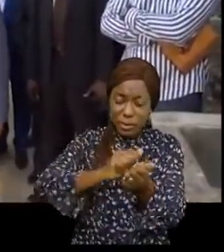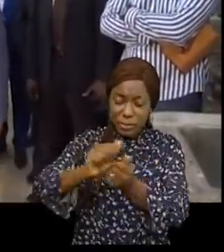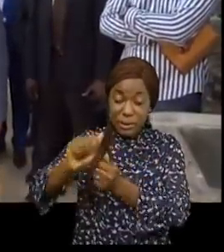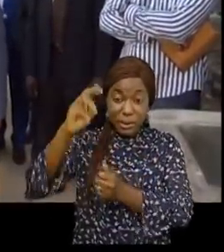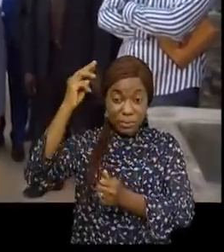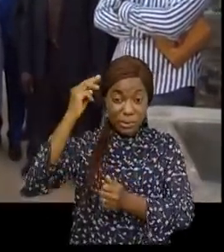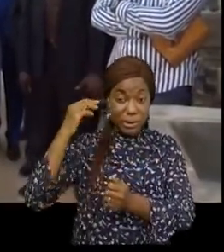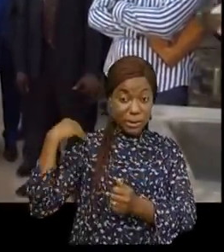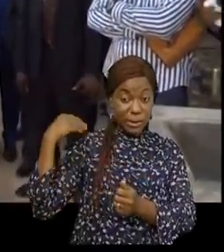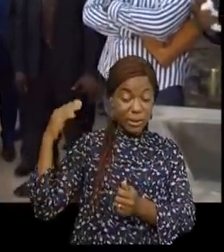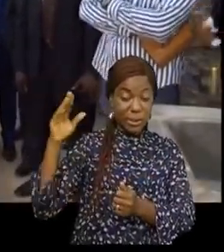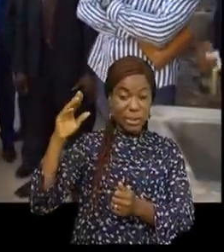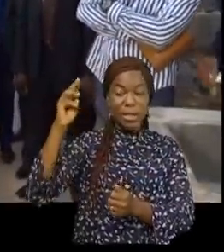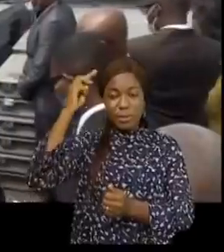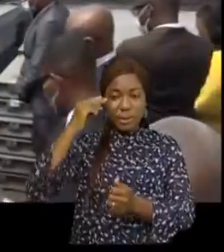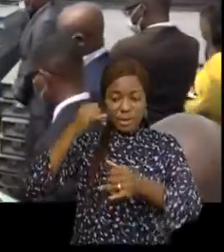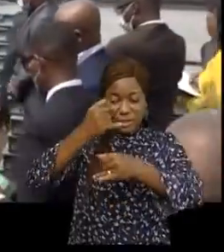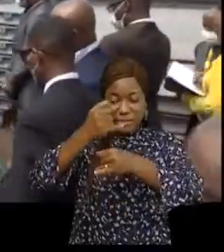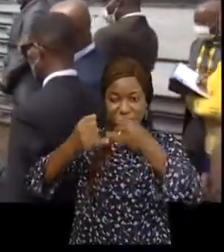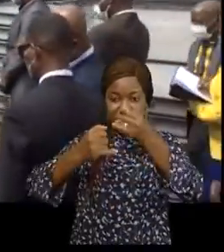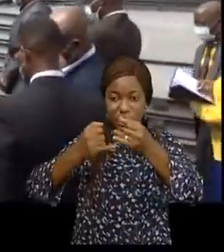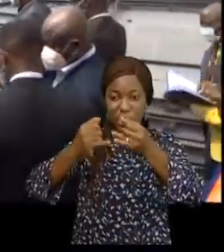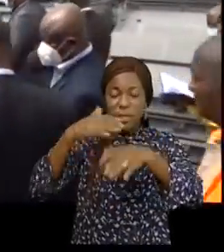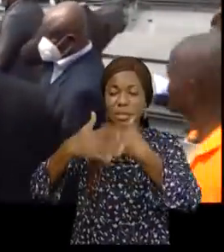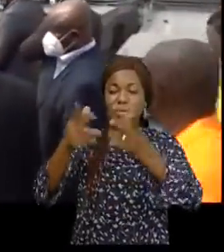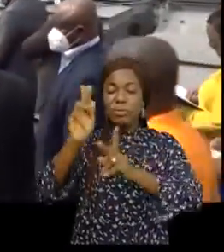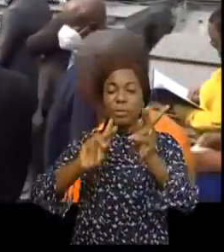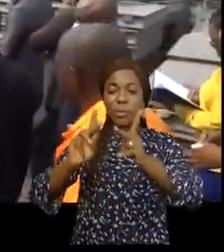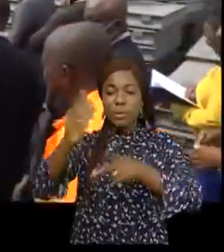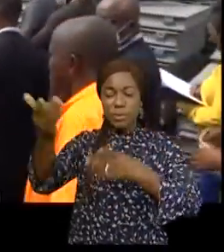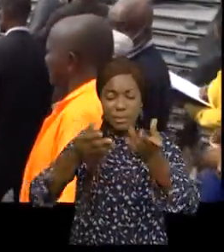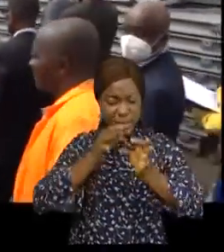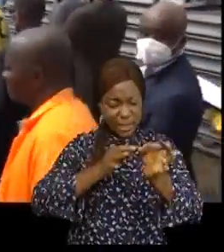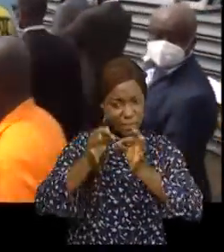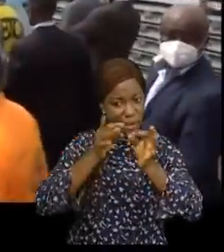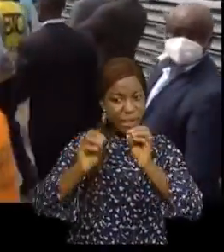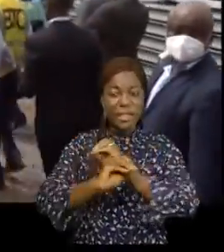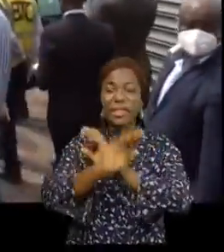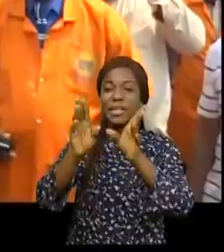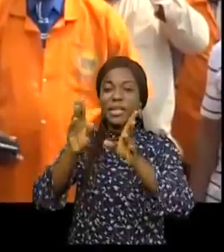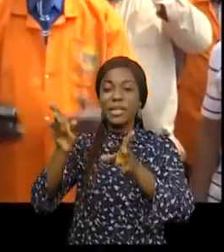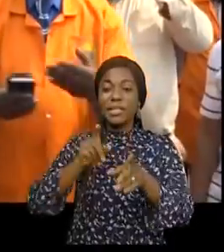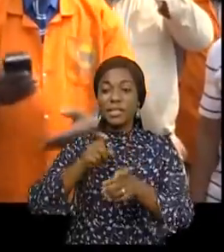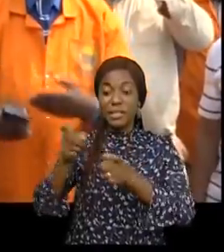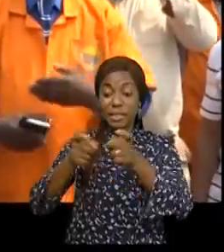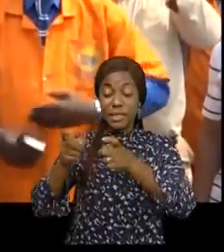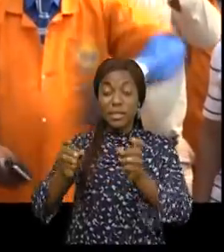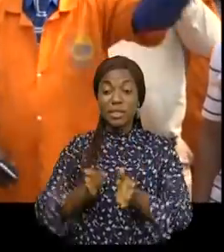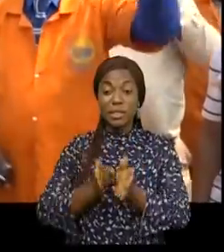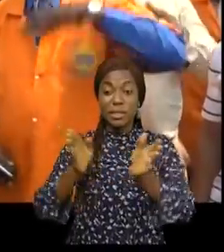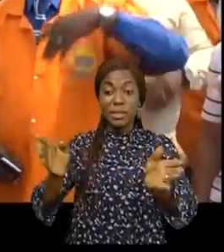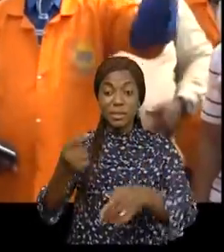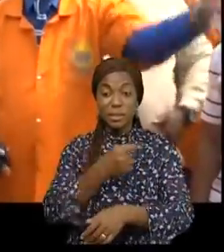ministre d'État, ministre des Infrastructures et Travaux Publics, a reçu des explications du directeur général de l'office de route, Herman